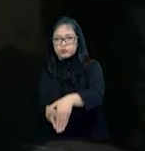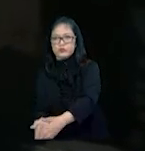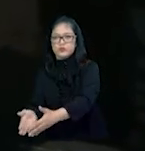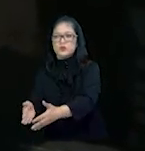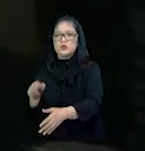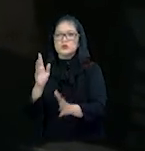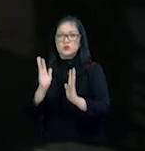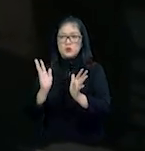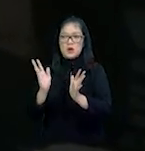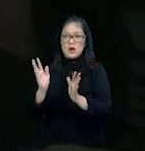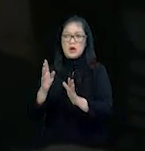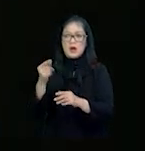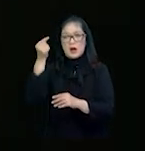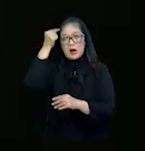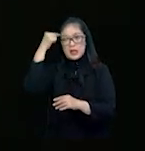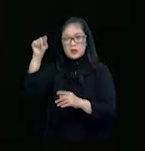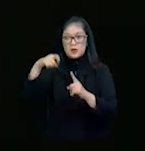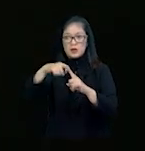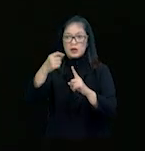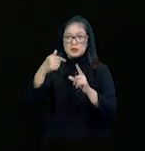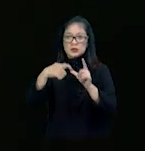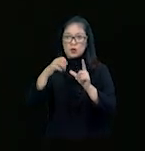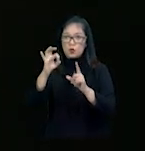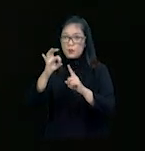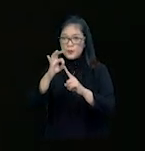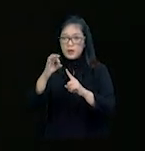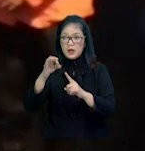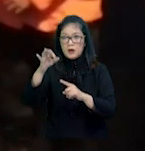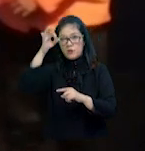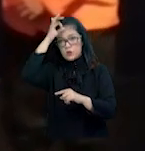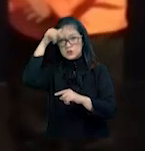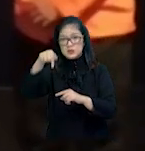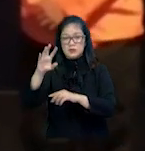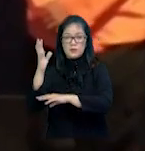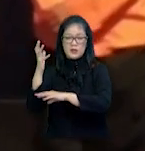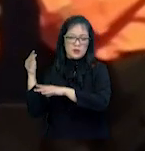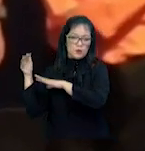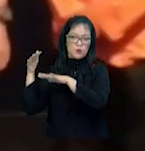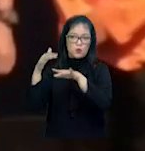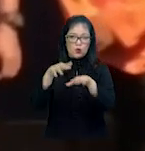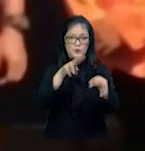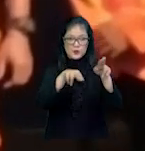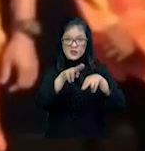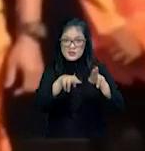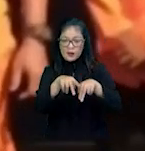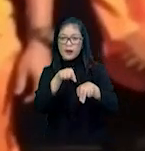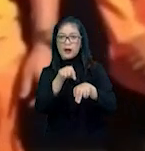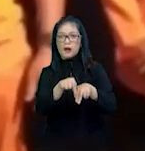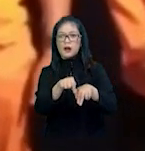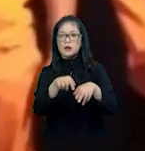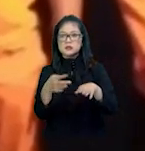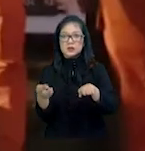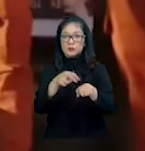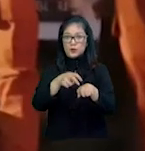Otoritas Pelabuhan atau KSOP Banten dan Ditpolarit Polda Banten. Para penumpang dan kru serta nahkoda kini diamankan ke